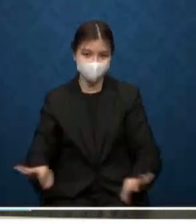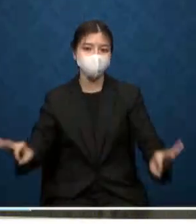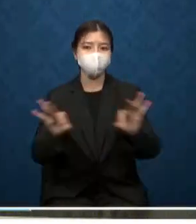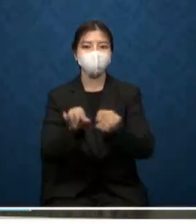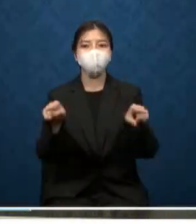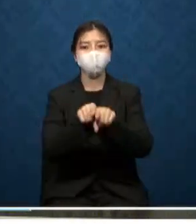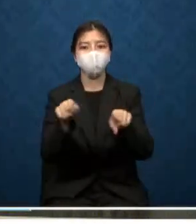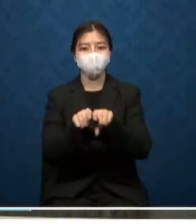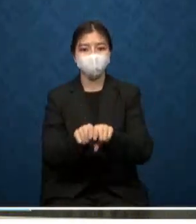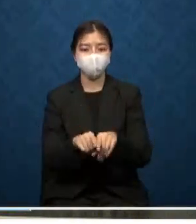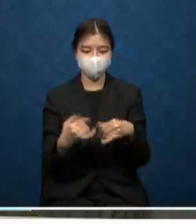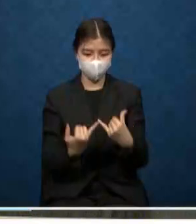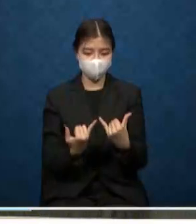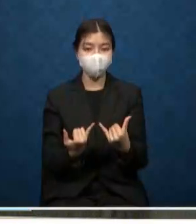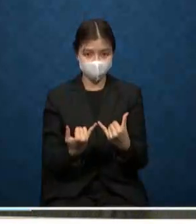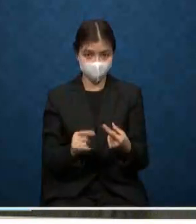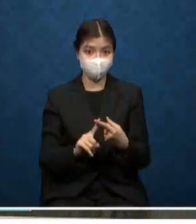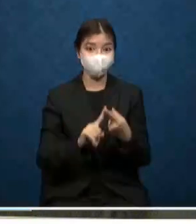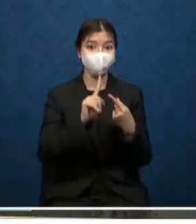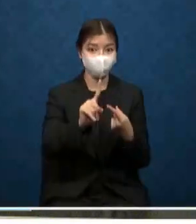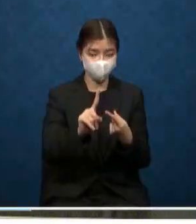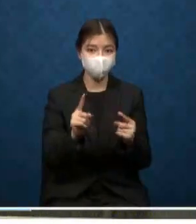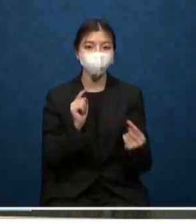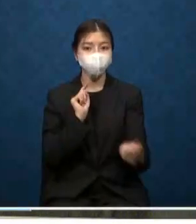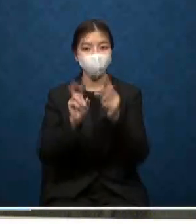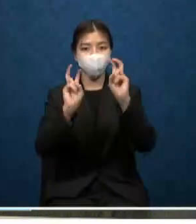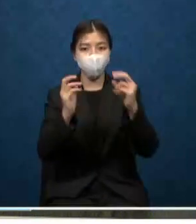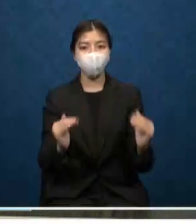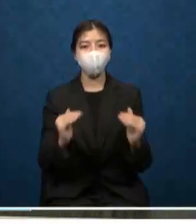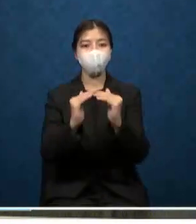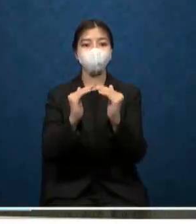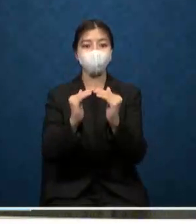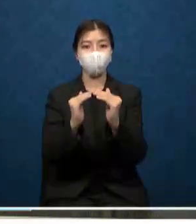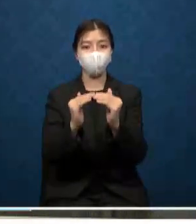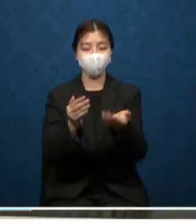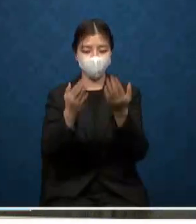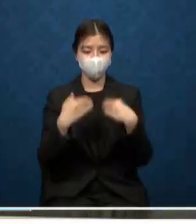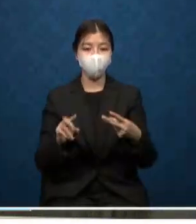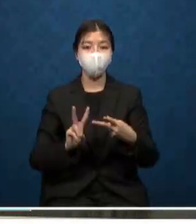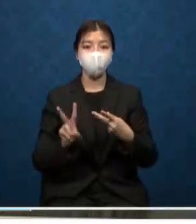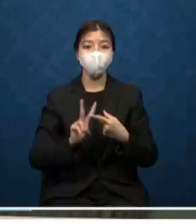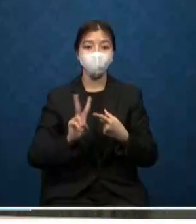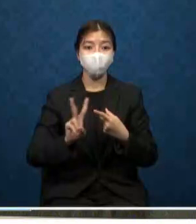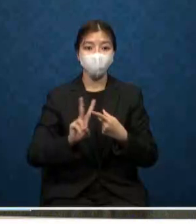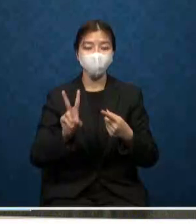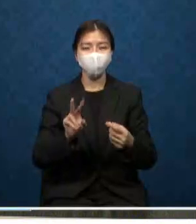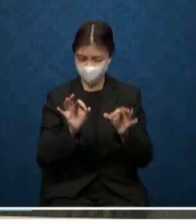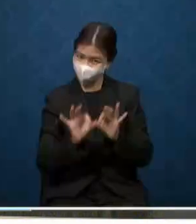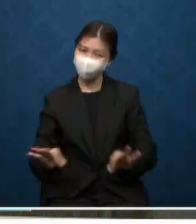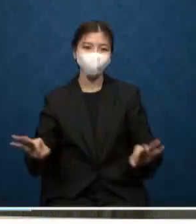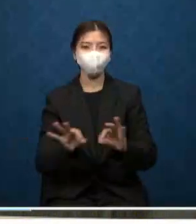ไปกว่ากันอันนี้ก็เป็นประเด็นแรกในเรื่องความเสมอภาคทางเพศในประเด็นที่สองที่ผมคิดว่าสำคัญมากเช่น